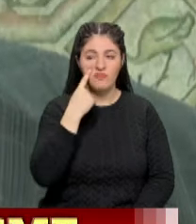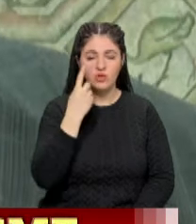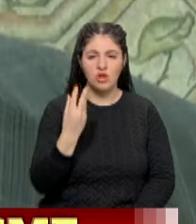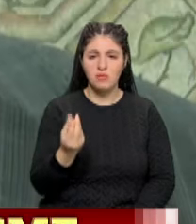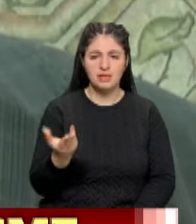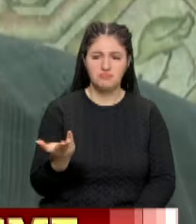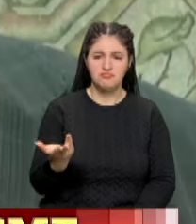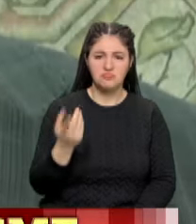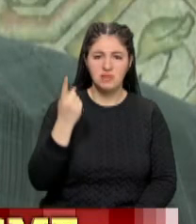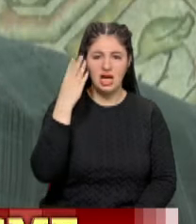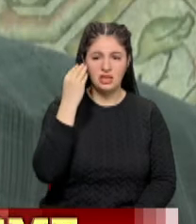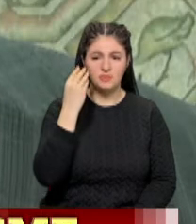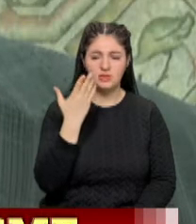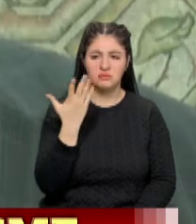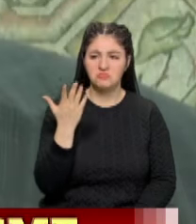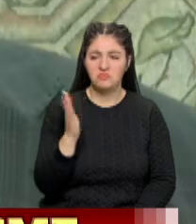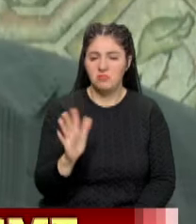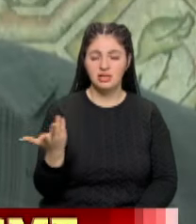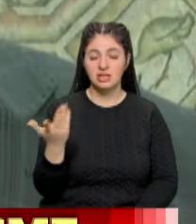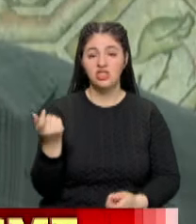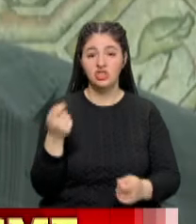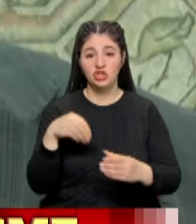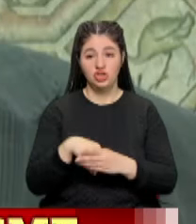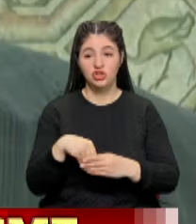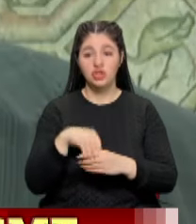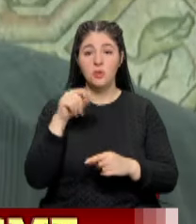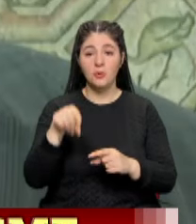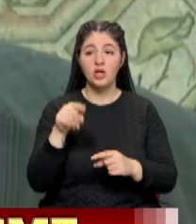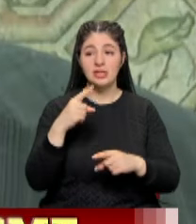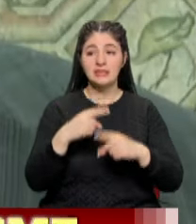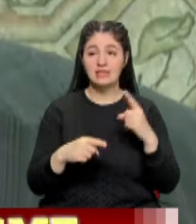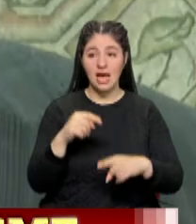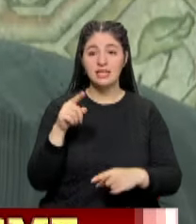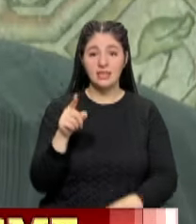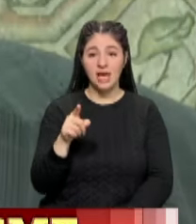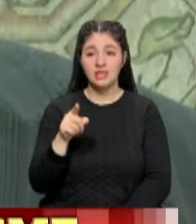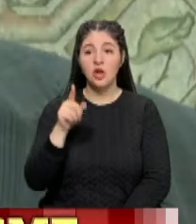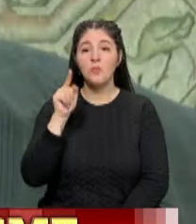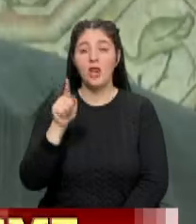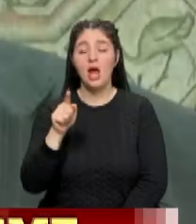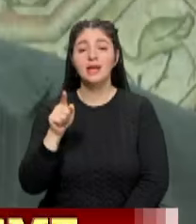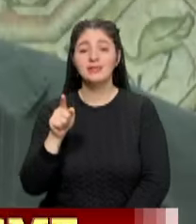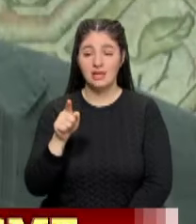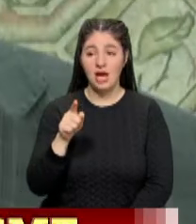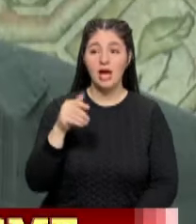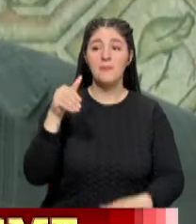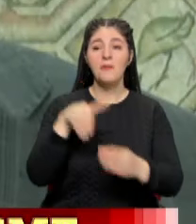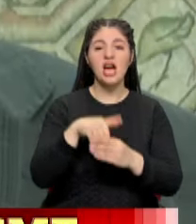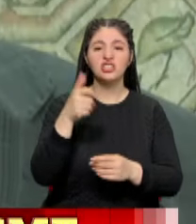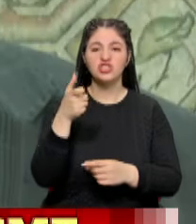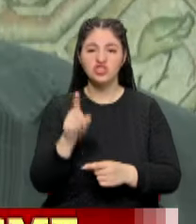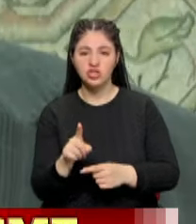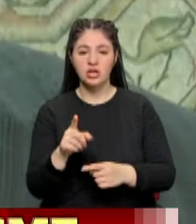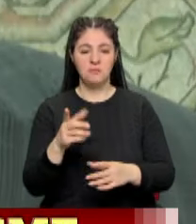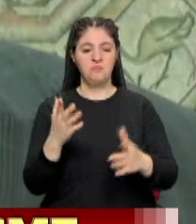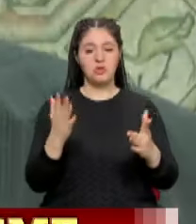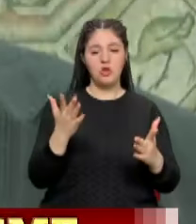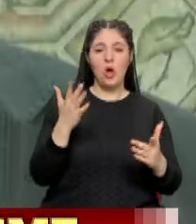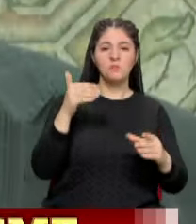olmanın da bir anlamı pek kalmaz. İşin içerisine burada siyaset, burada particilik,